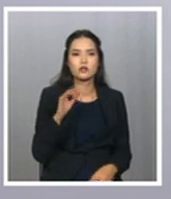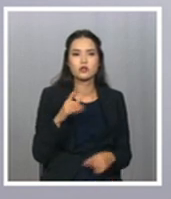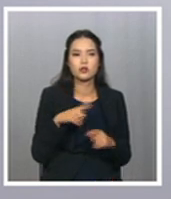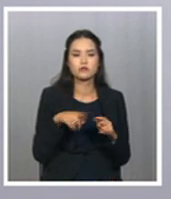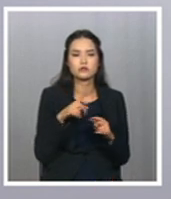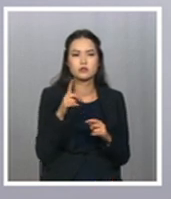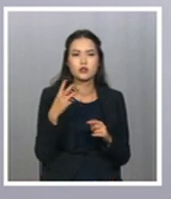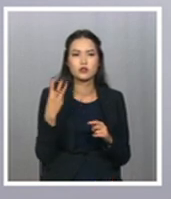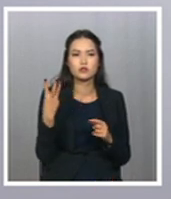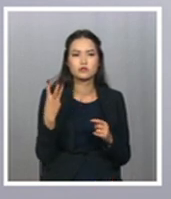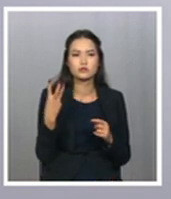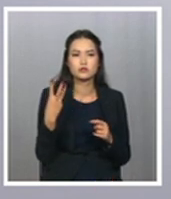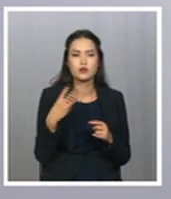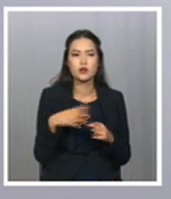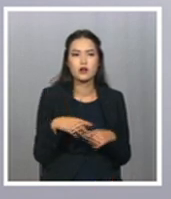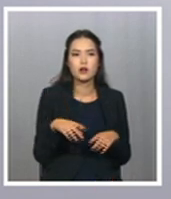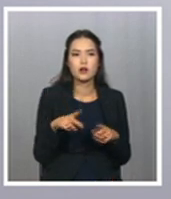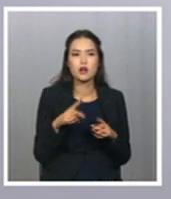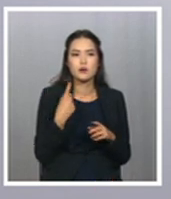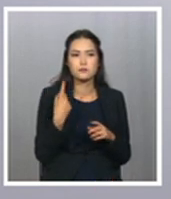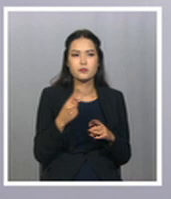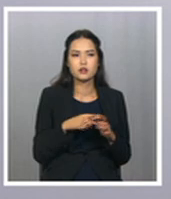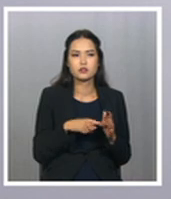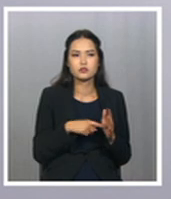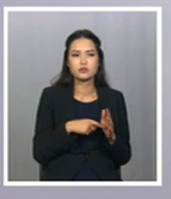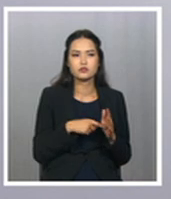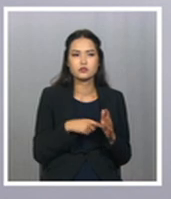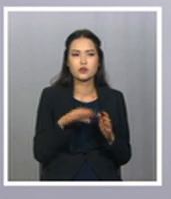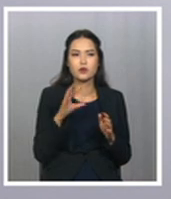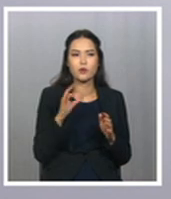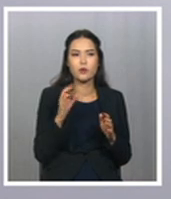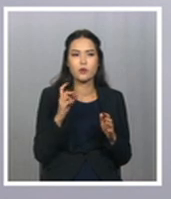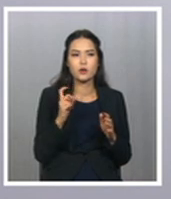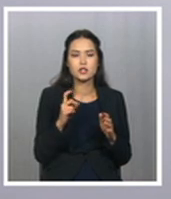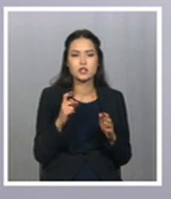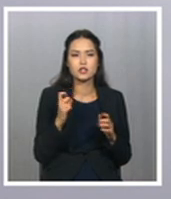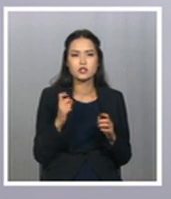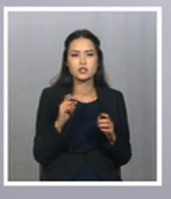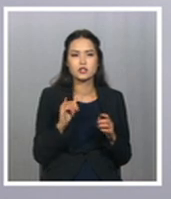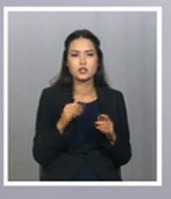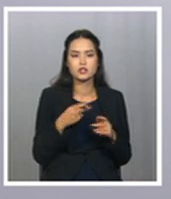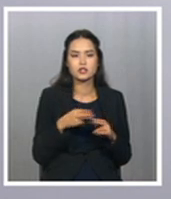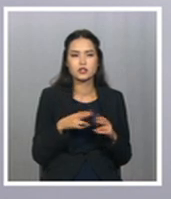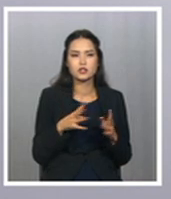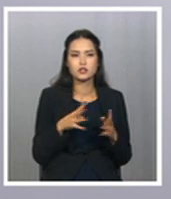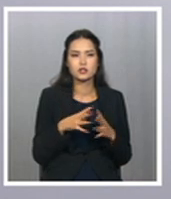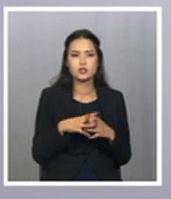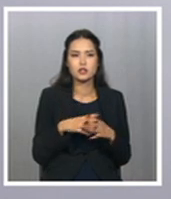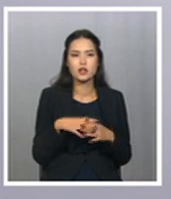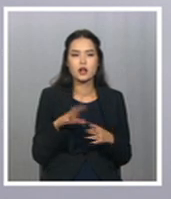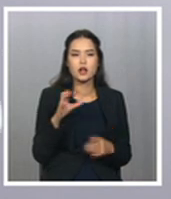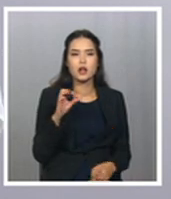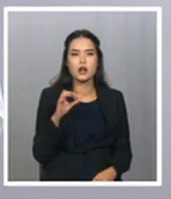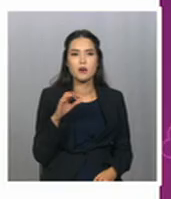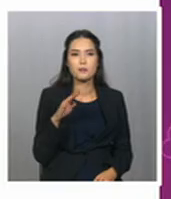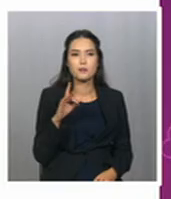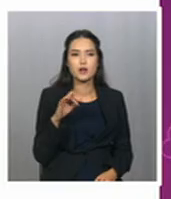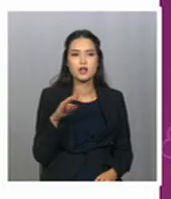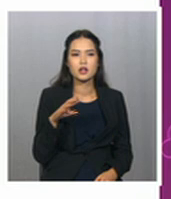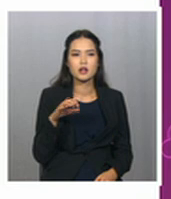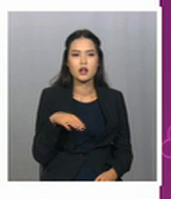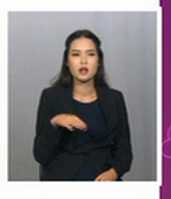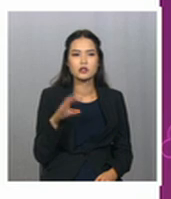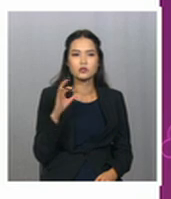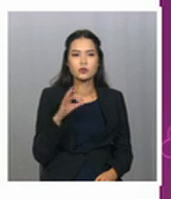тең. Ал енді Б нүктесі бұл OX-Y жазықтығында жатқандықтан аппликаты 0-ге тең болады.